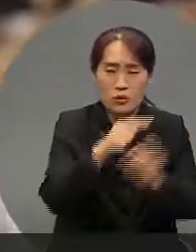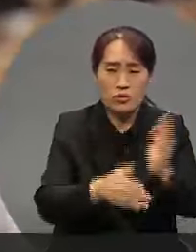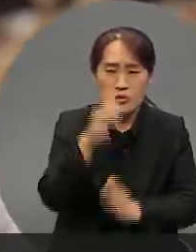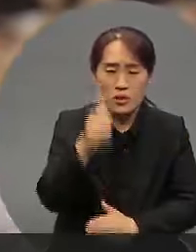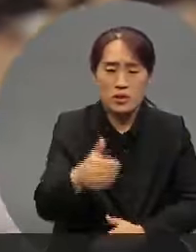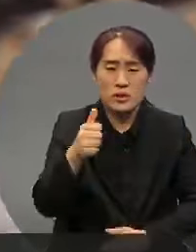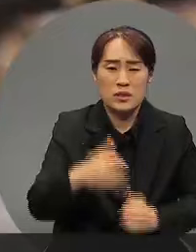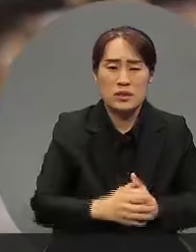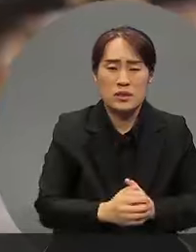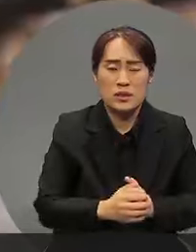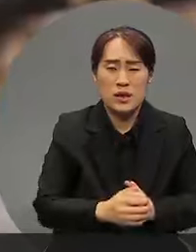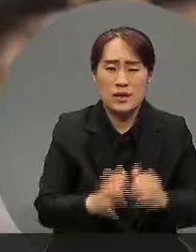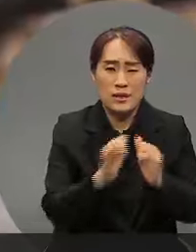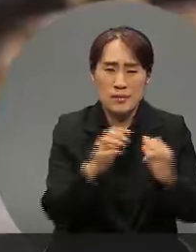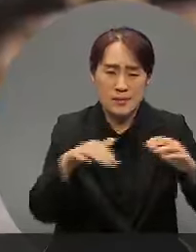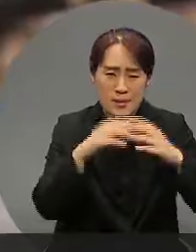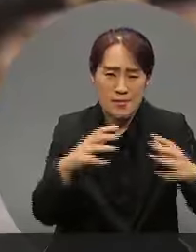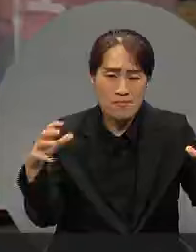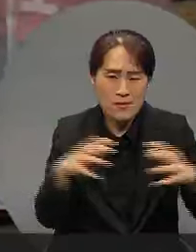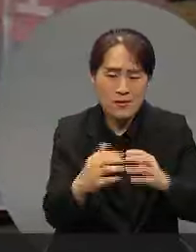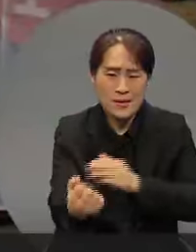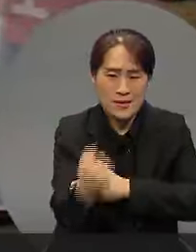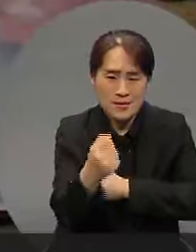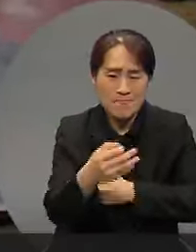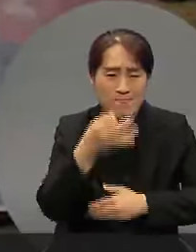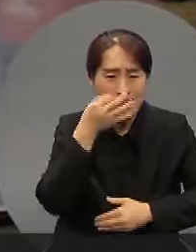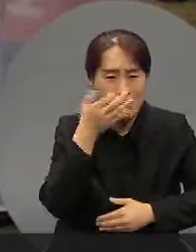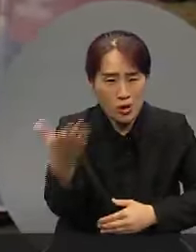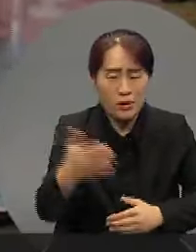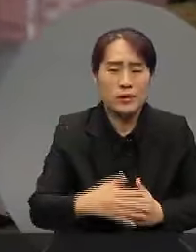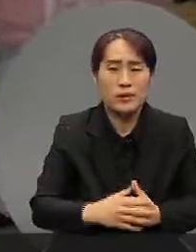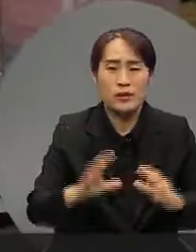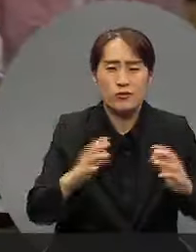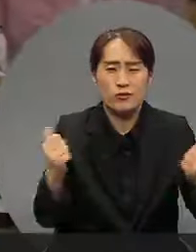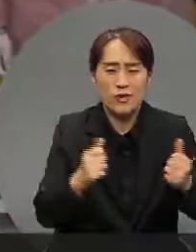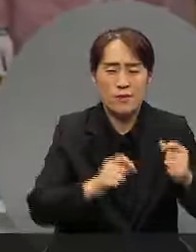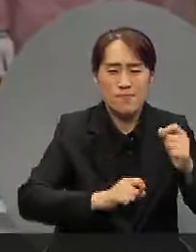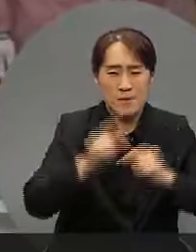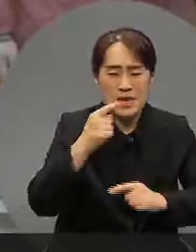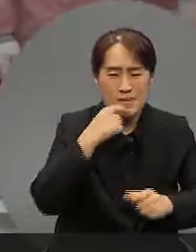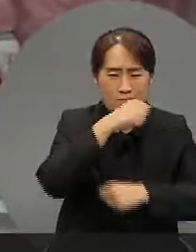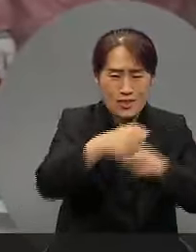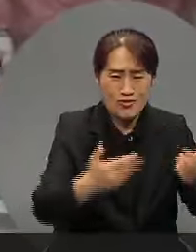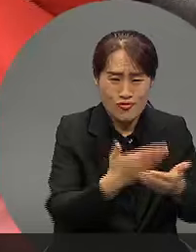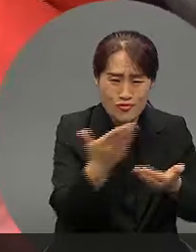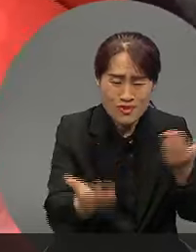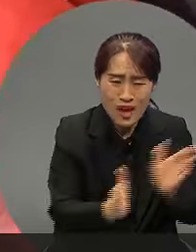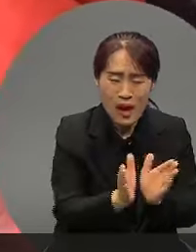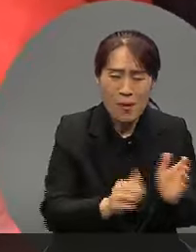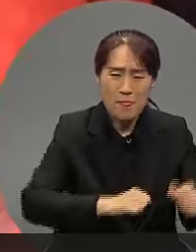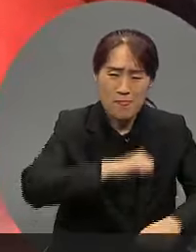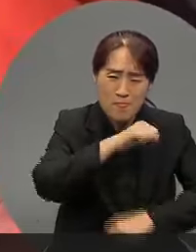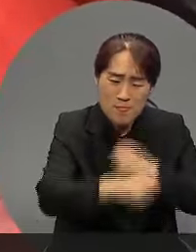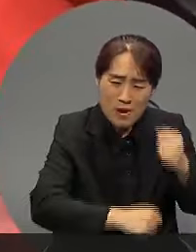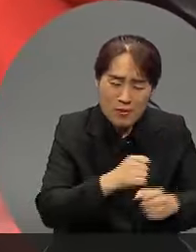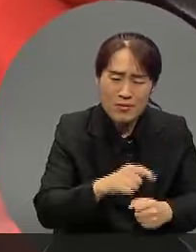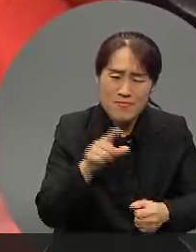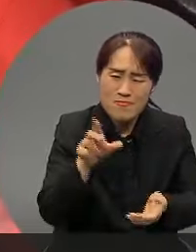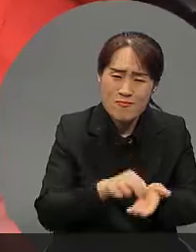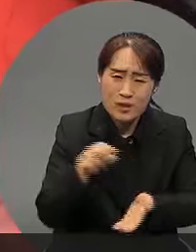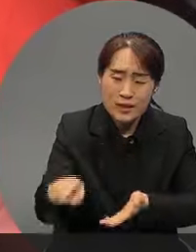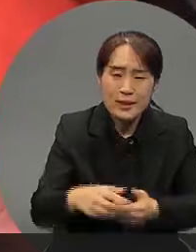청주시의장, 운동원들이 한데 모여 세를 과시했습니다. 국회 다수당인 민주당의 의회 폭거와 민생 발목잡기를